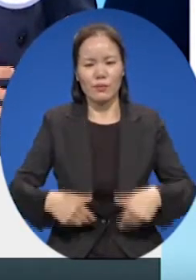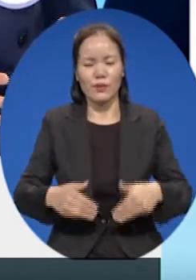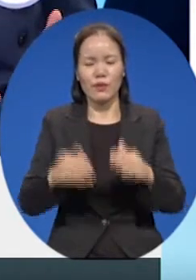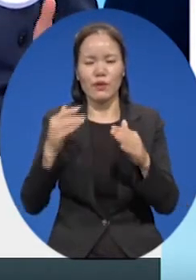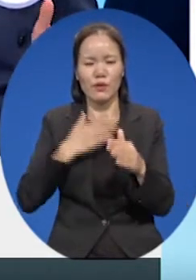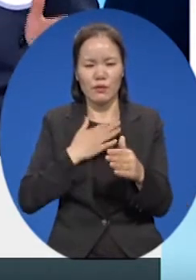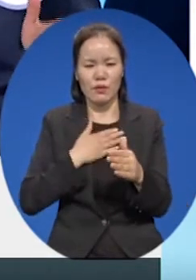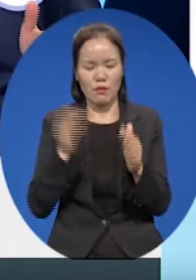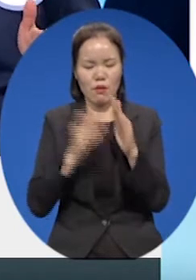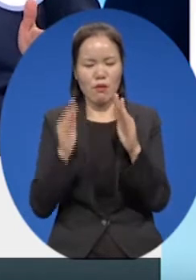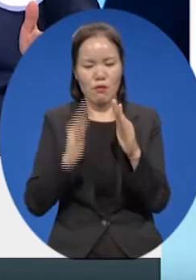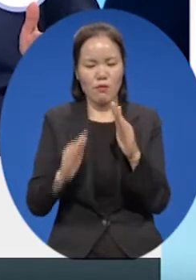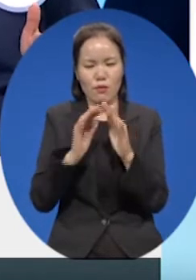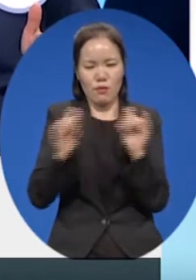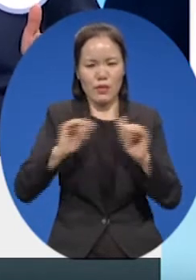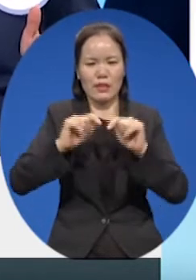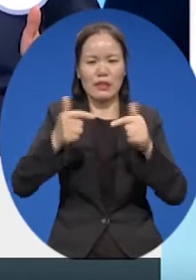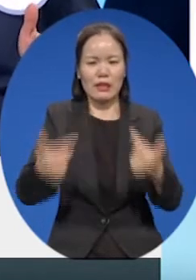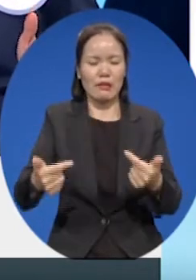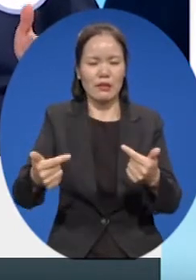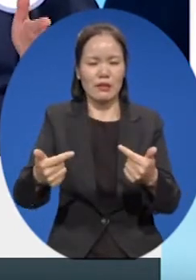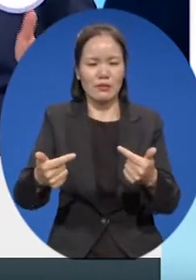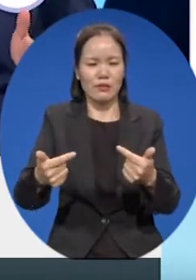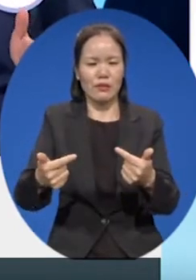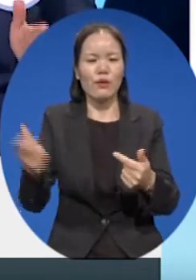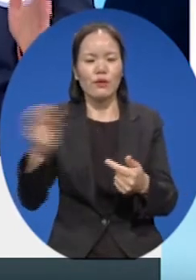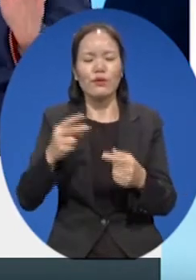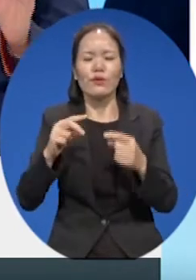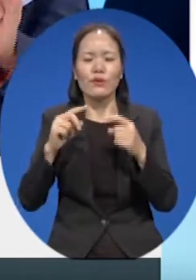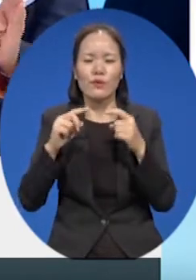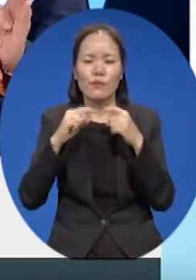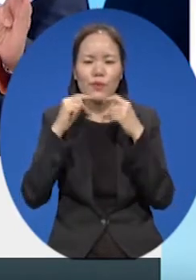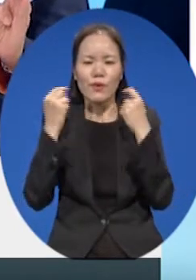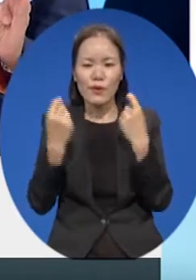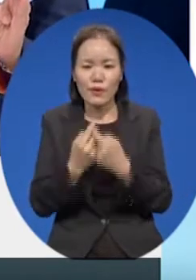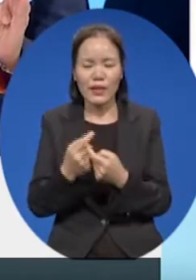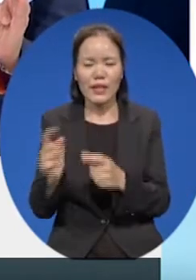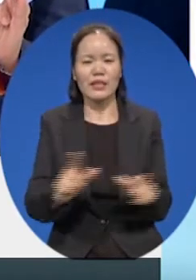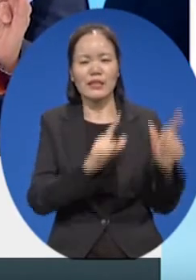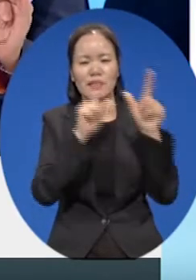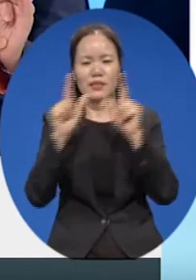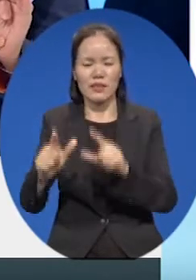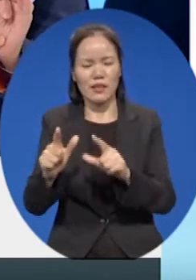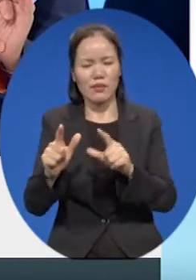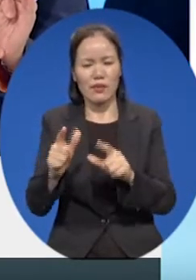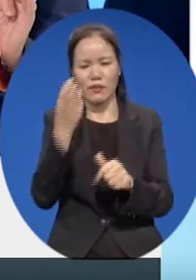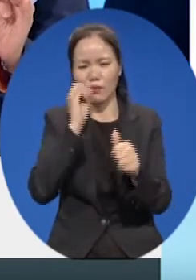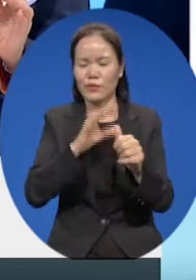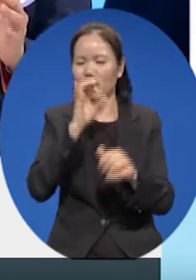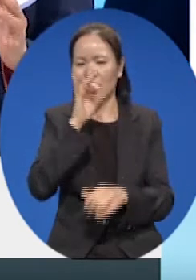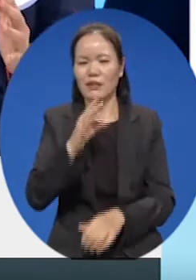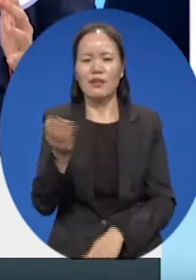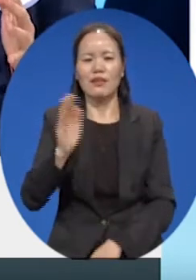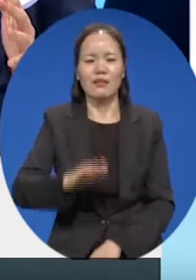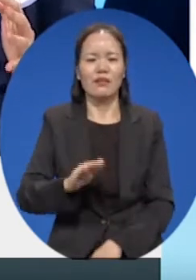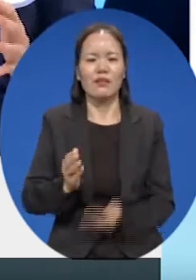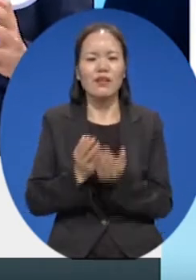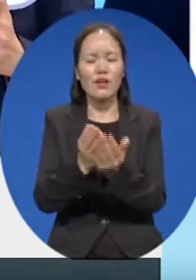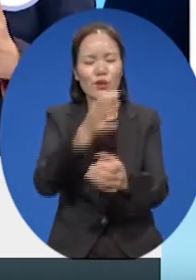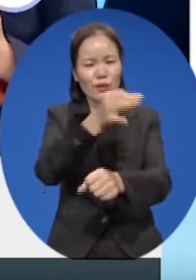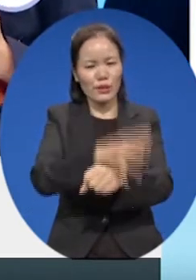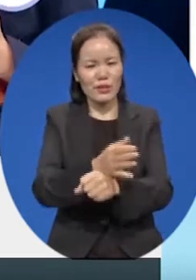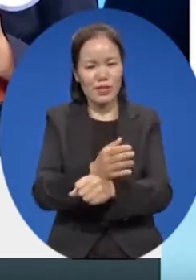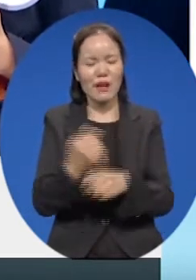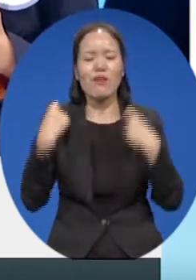공인도 아니고 어떤 사생활의 영역을 우리가 전혀 무시할 수는 없어요. 다만 요트, 카리브해 연안, 그 여행 막 이런 부분들이